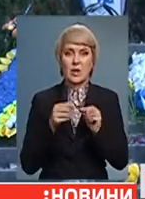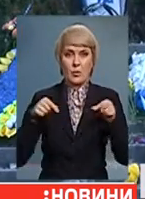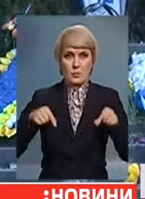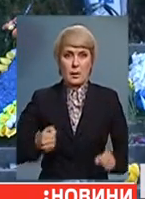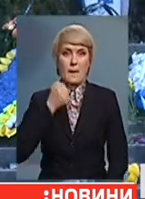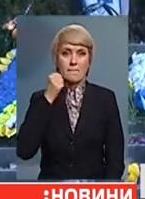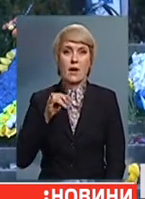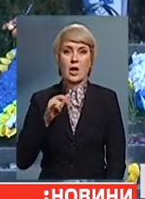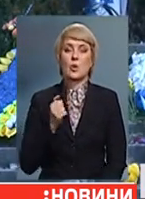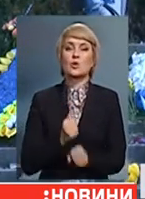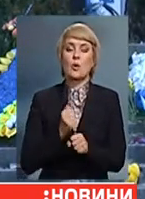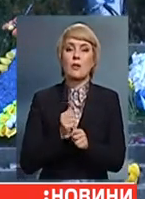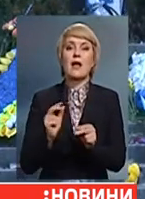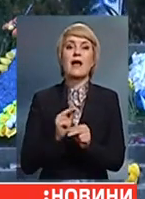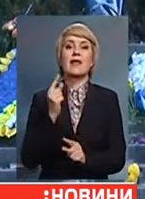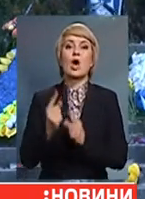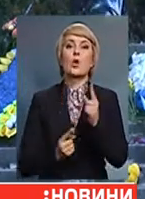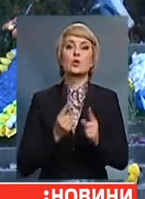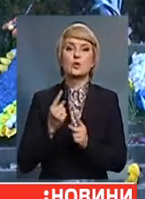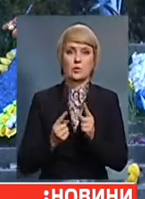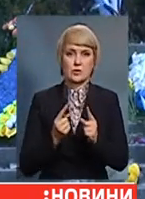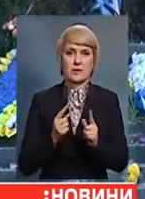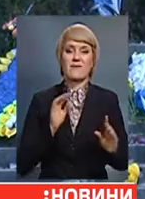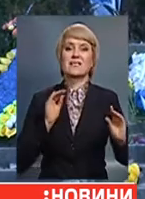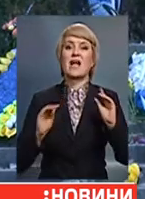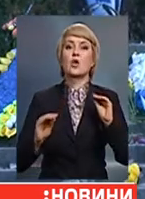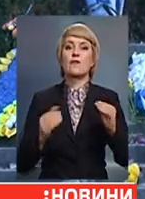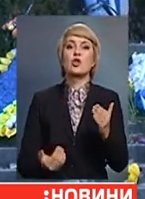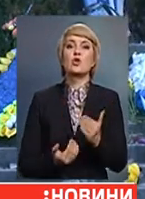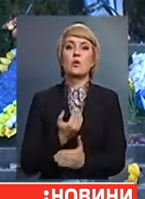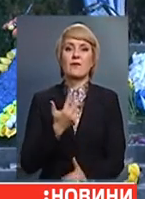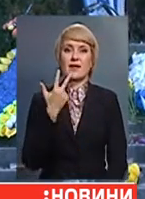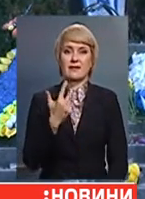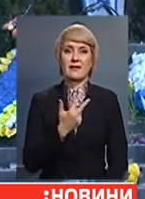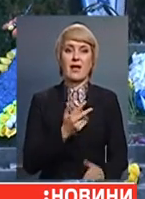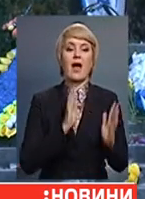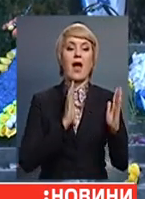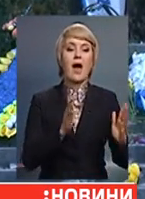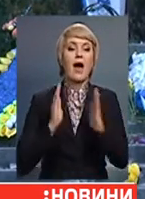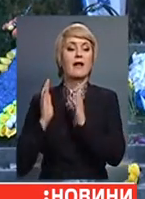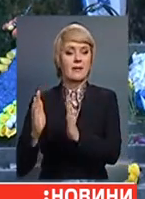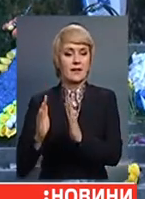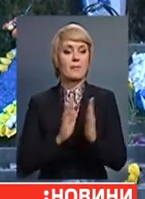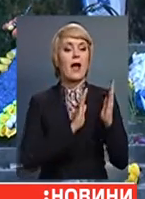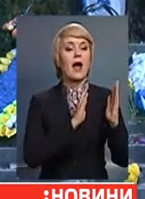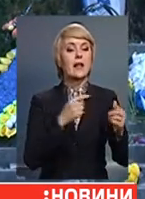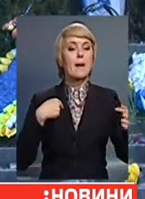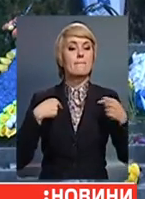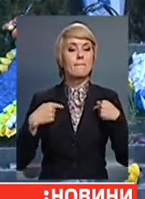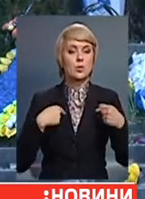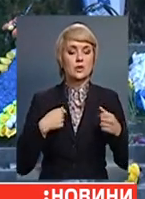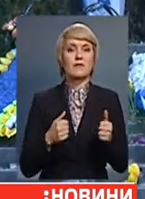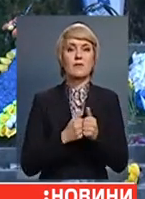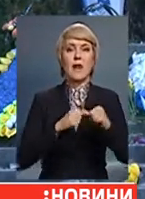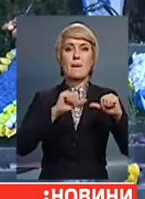дати зробили деяку реконструкцію. А саме встановили нові три алеї. Це алея мучеників біля пам'ятника